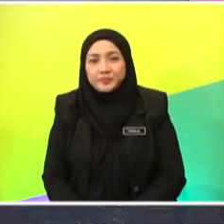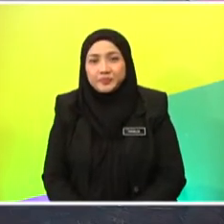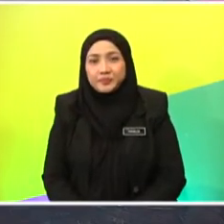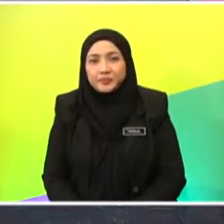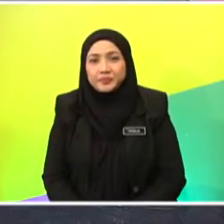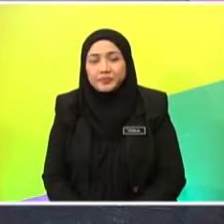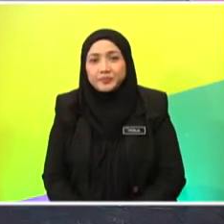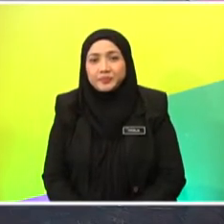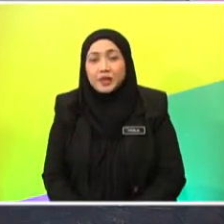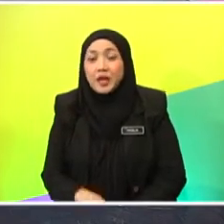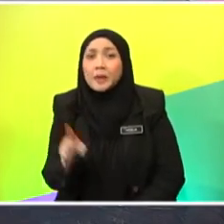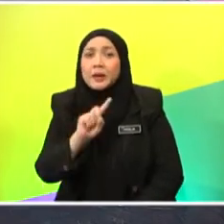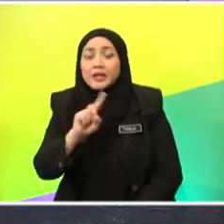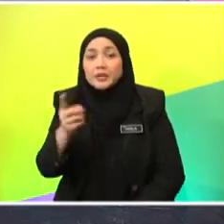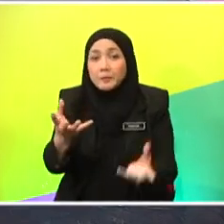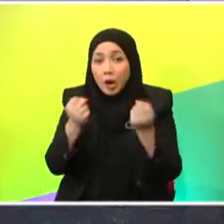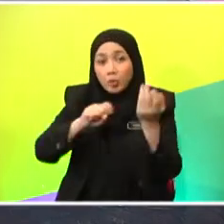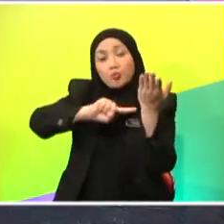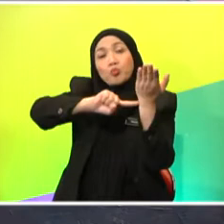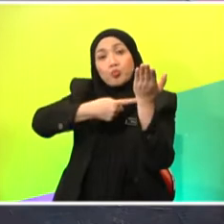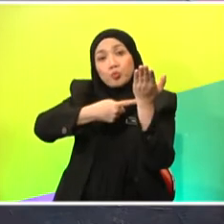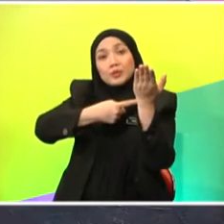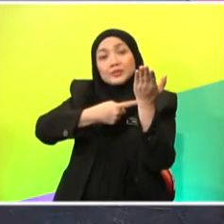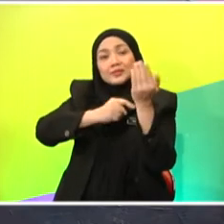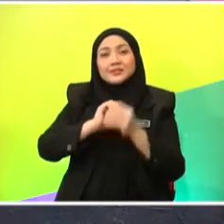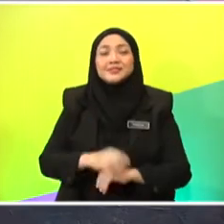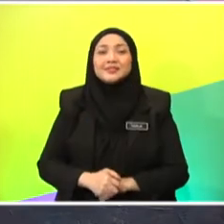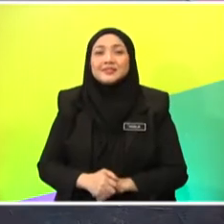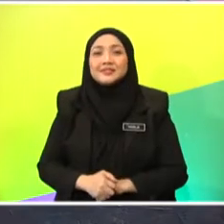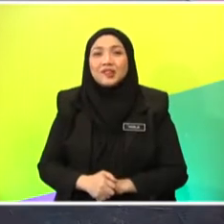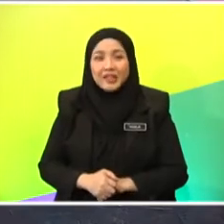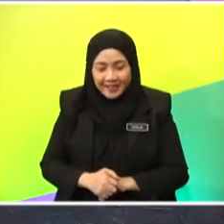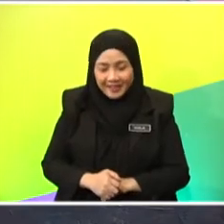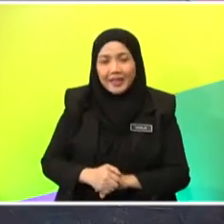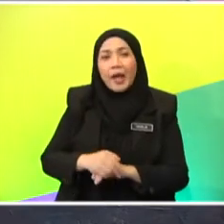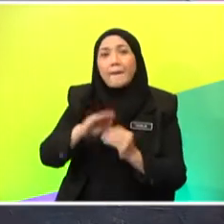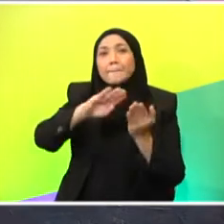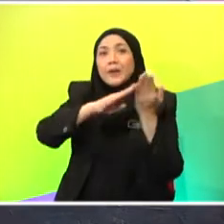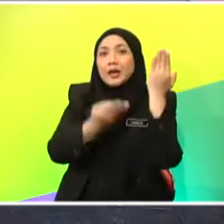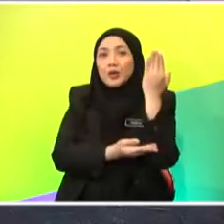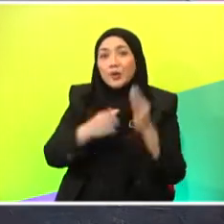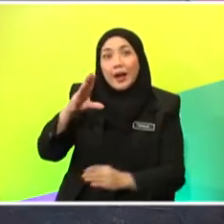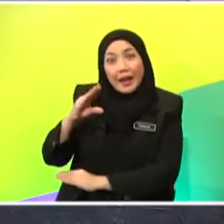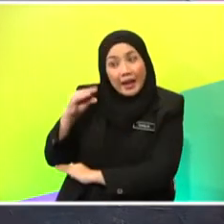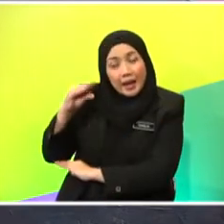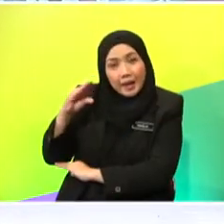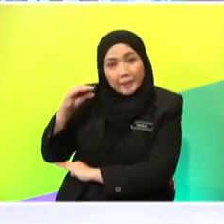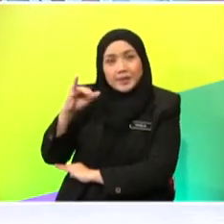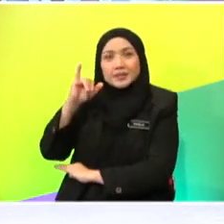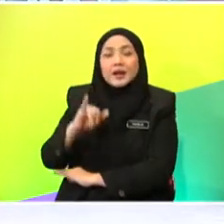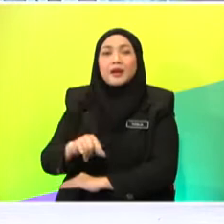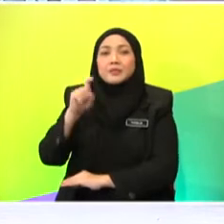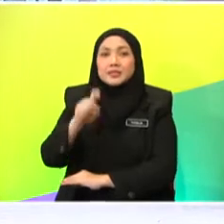kemas yang mana Dan kita mulai baku yang paling dekat dengan aha kem Oke bakul kapal kapas ya Oke bye